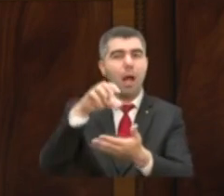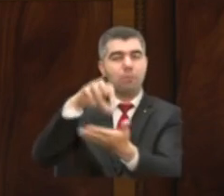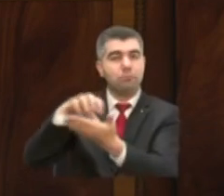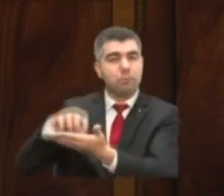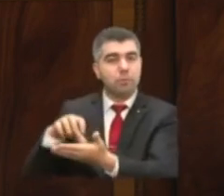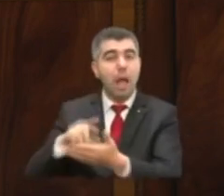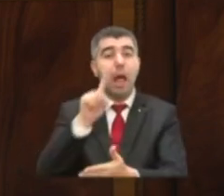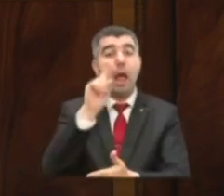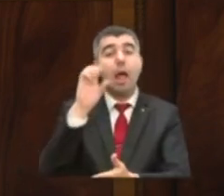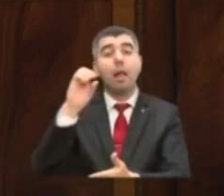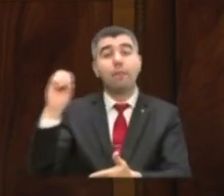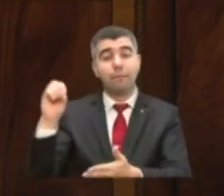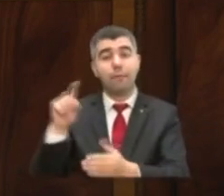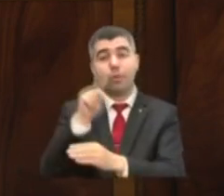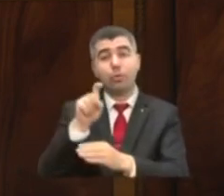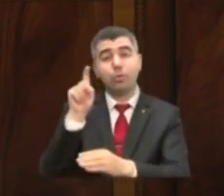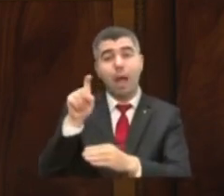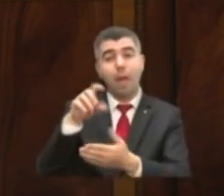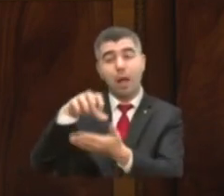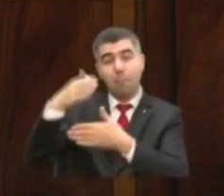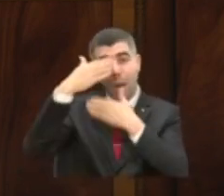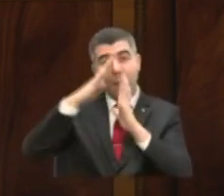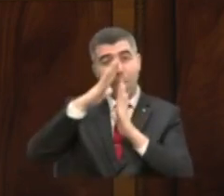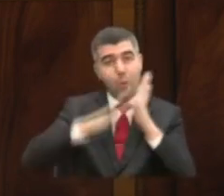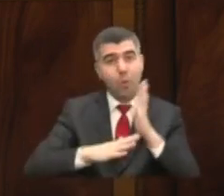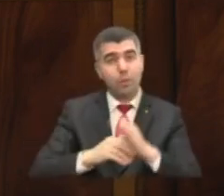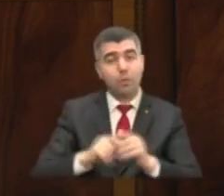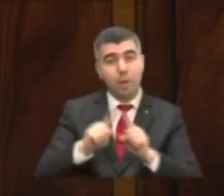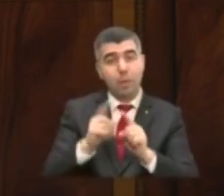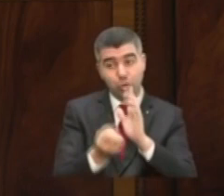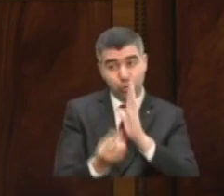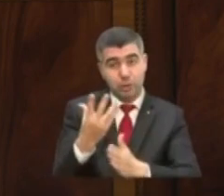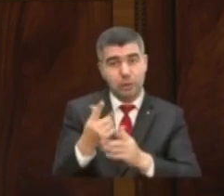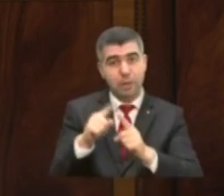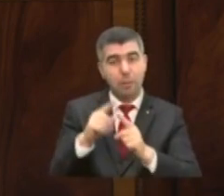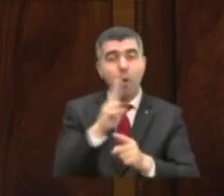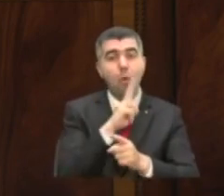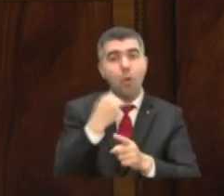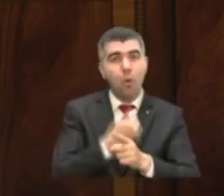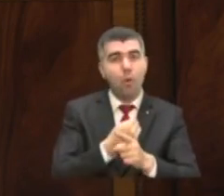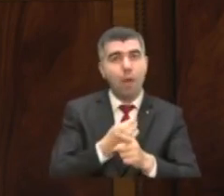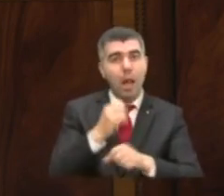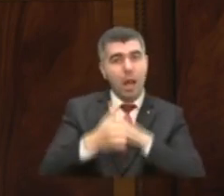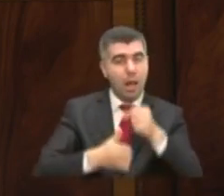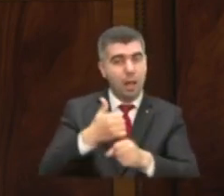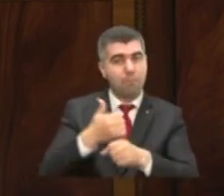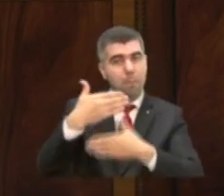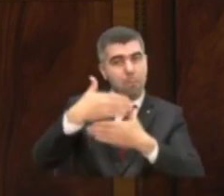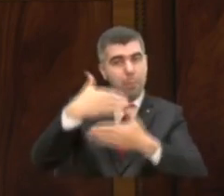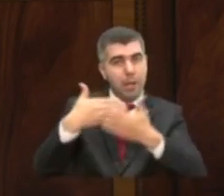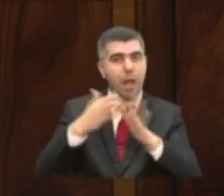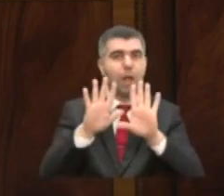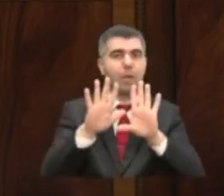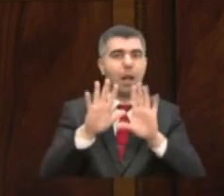1000 مدرسه جماعيه في المغرب. 1000 عرفتي شحال كيتخلقوا؟ شحال خلقتوا حكومتكم؟ شحال خلقات هذا العام؟ شحال بنات؟